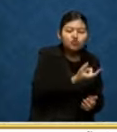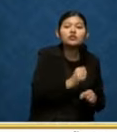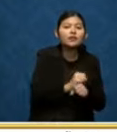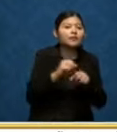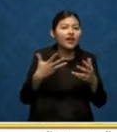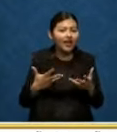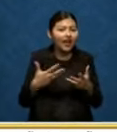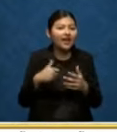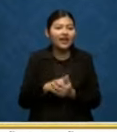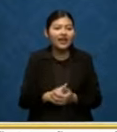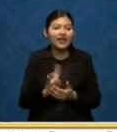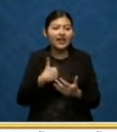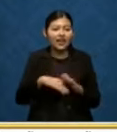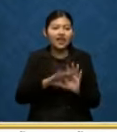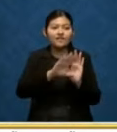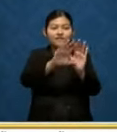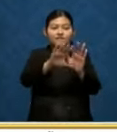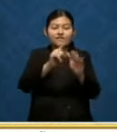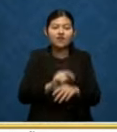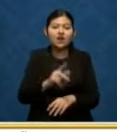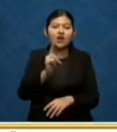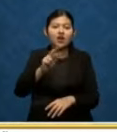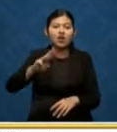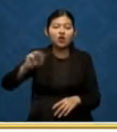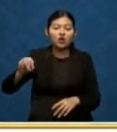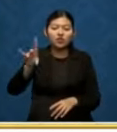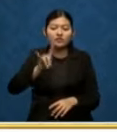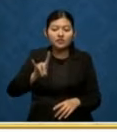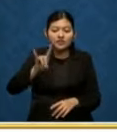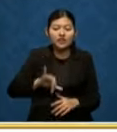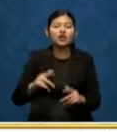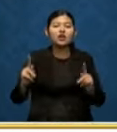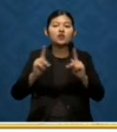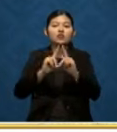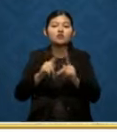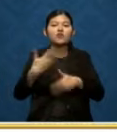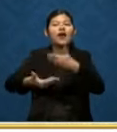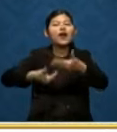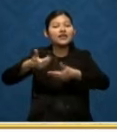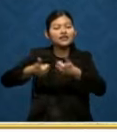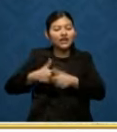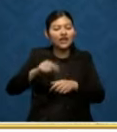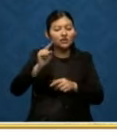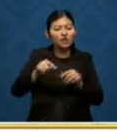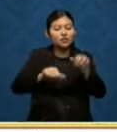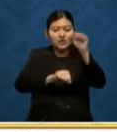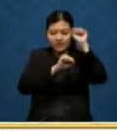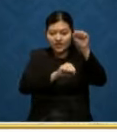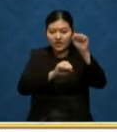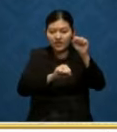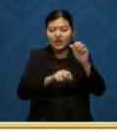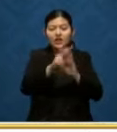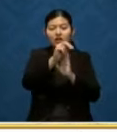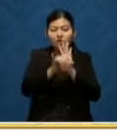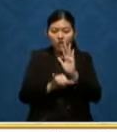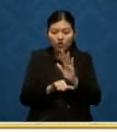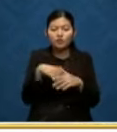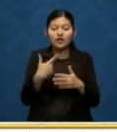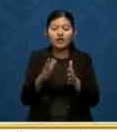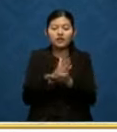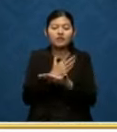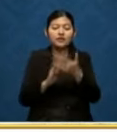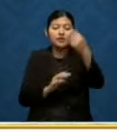ขอเรียนท่านประธานนะครับไปยังกรมปศุสัตว์นะครับและกระทรวงพาณิชย์นะครับให้มีมาตรการการดำเนินการนะครับใน 4ส่วนนะครับดังต่อไปนี้